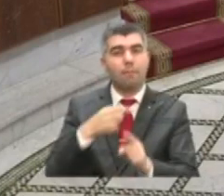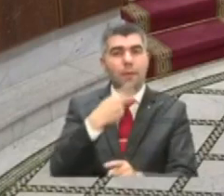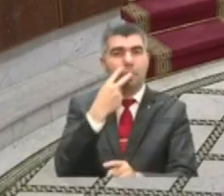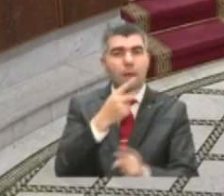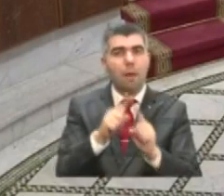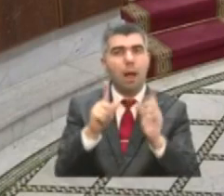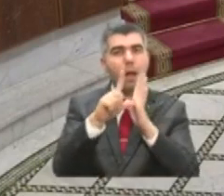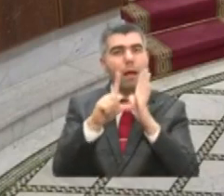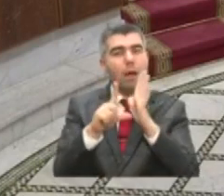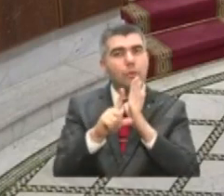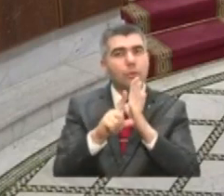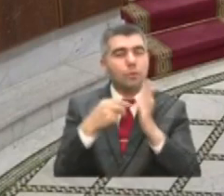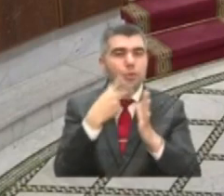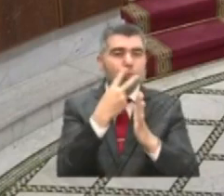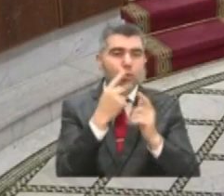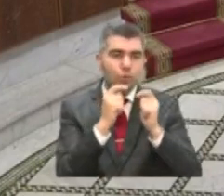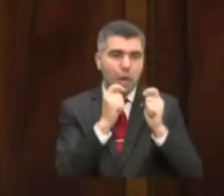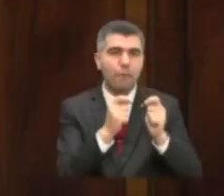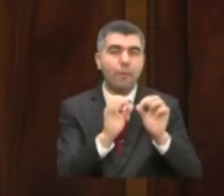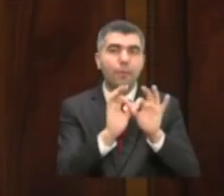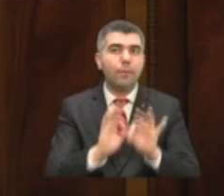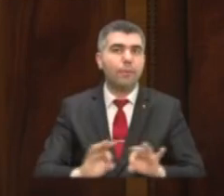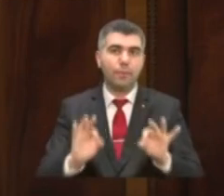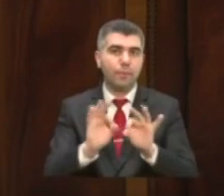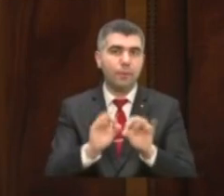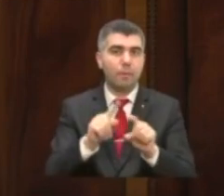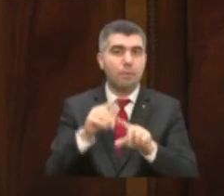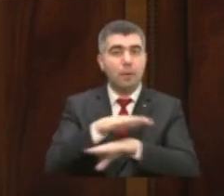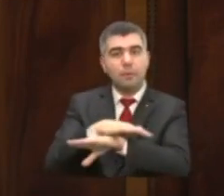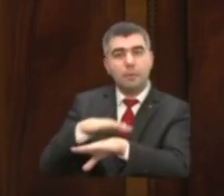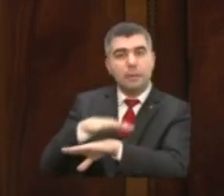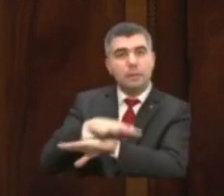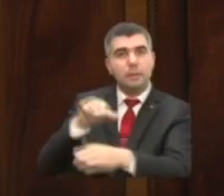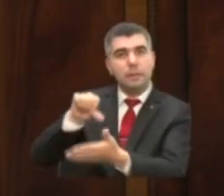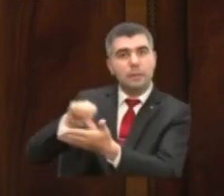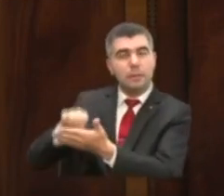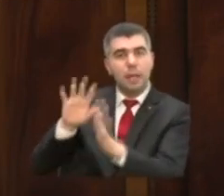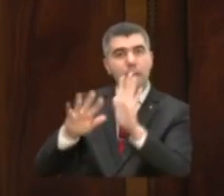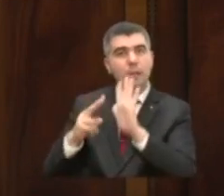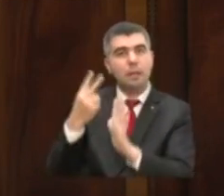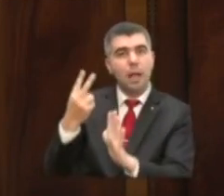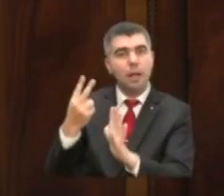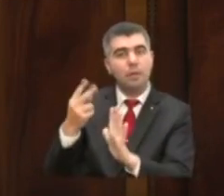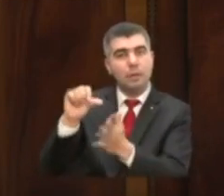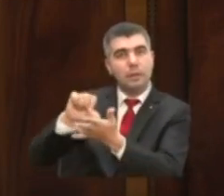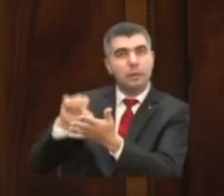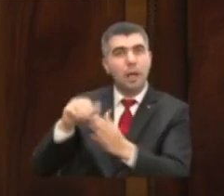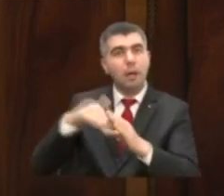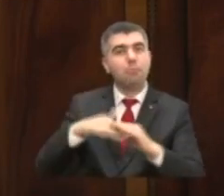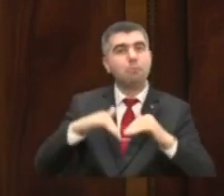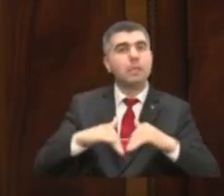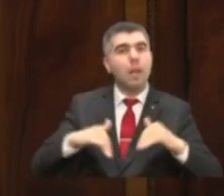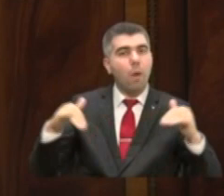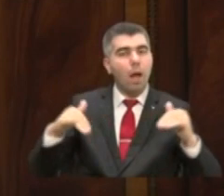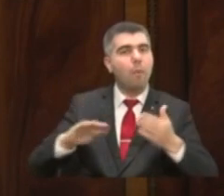مشروع القانون ديال إصلاح مراكز الجهوية للاستثمار والذي هو موجود الآن في مجلس النواب، والذي يعالج